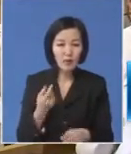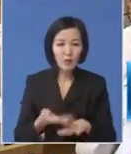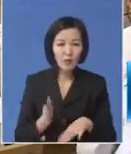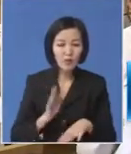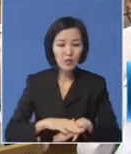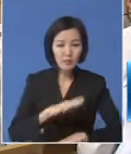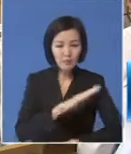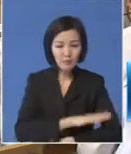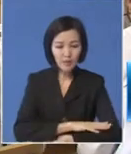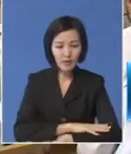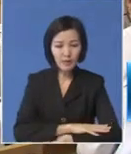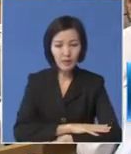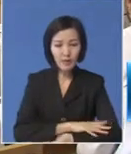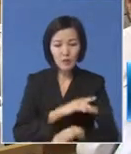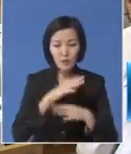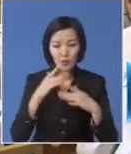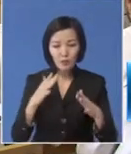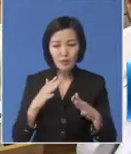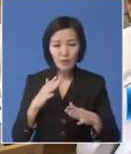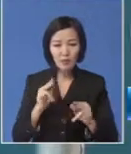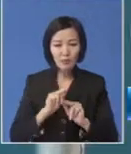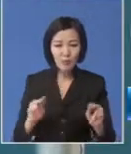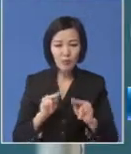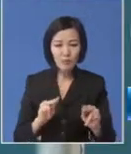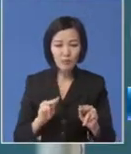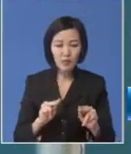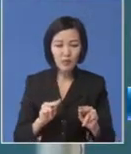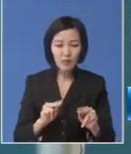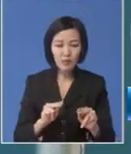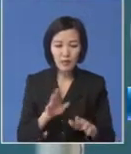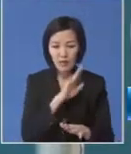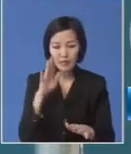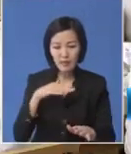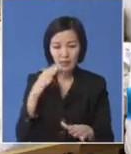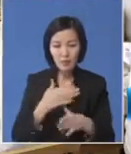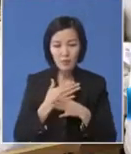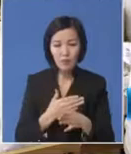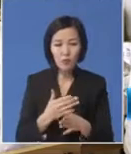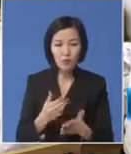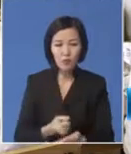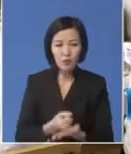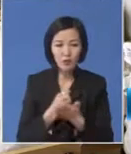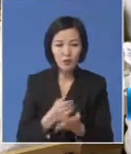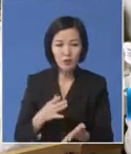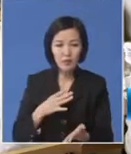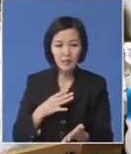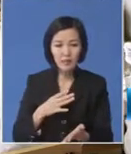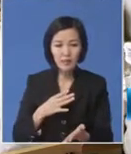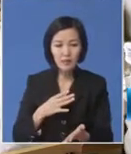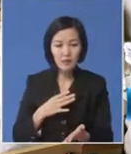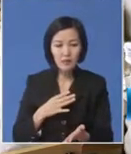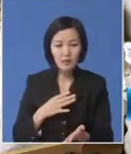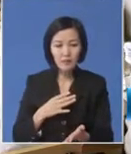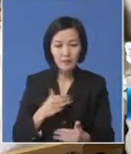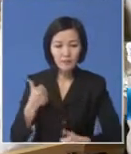бірақ мен мектебімде көптеген мұғалімдер және ата-аналарым қолдау жасады. Олимпиада мен тек қана химиядан ғана дамытқан жоқ, және